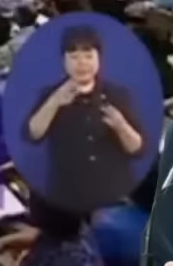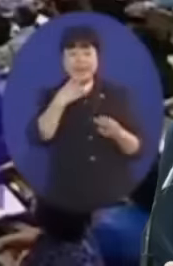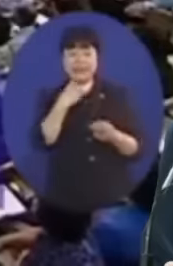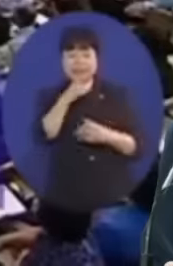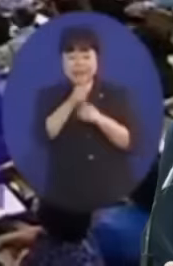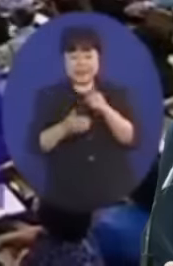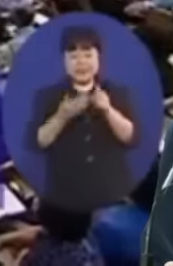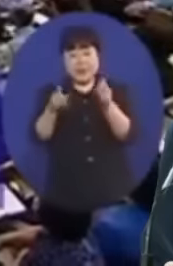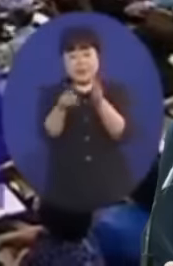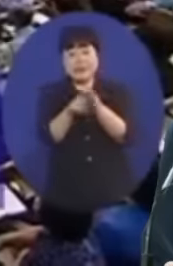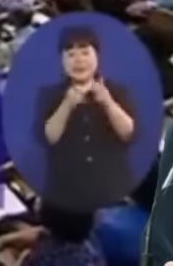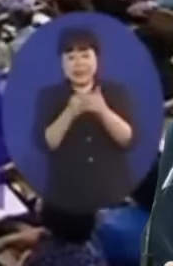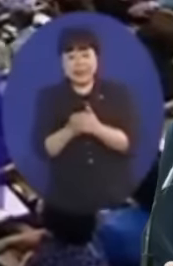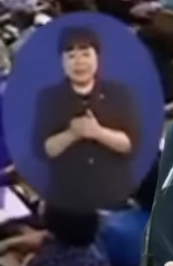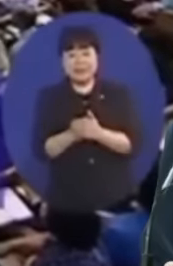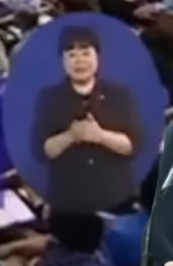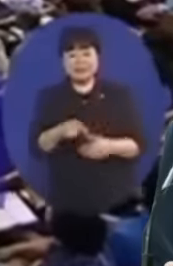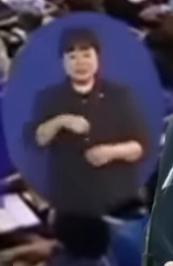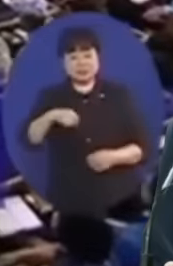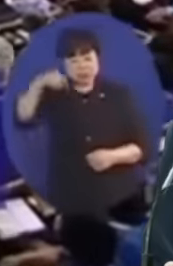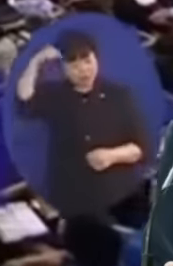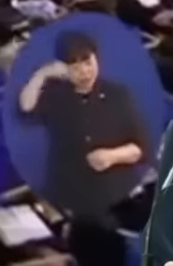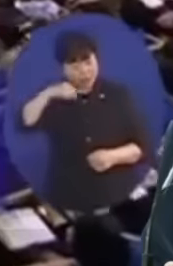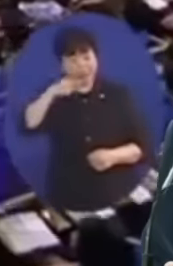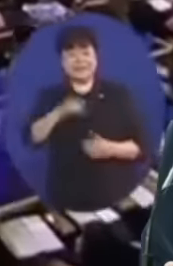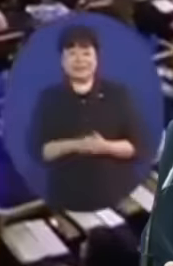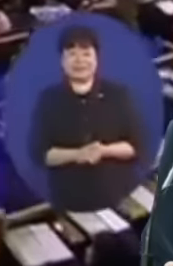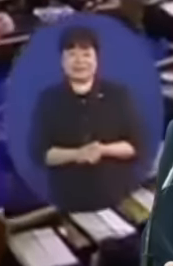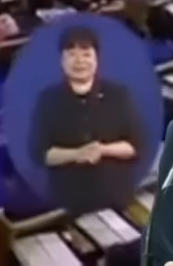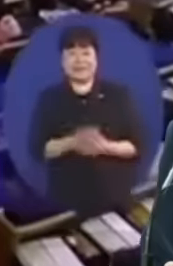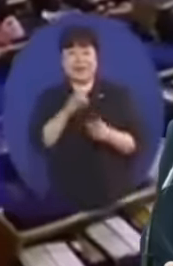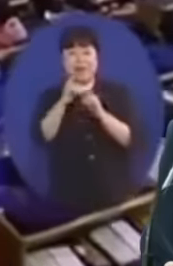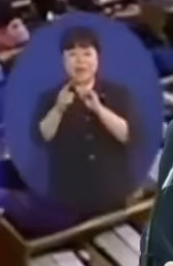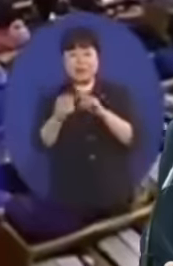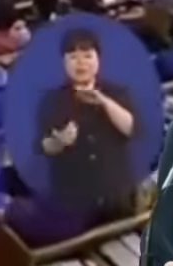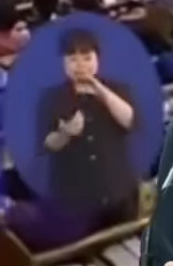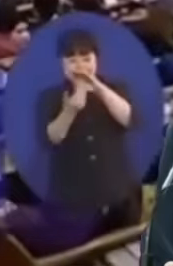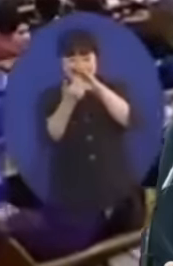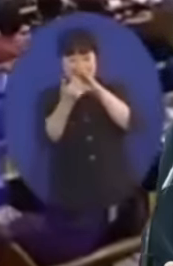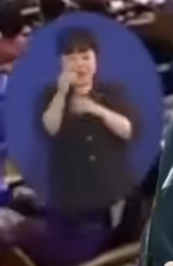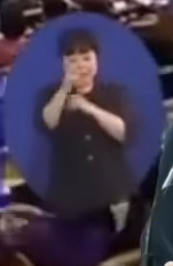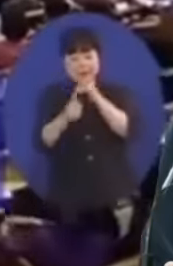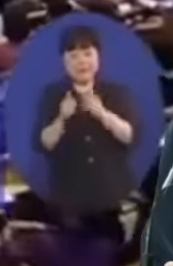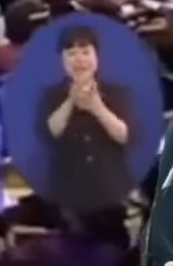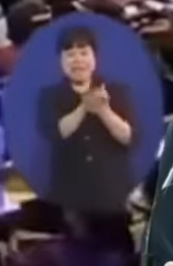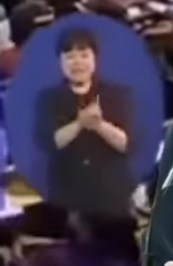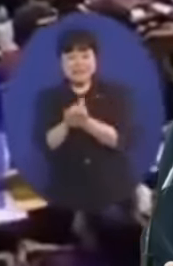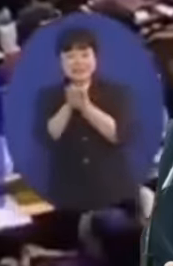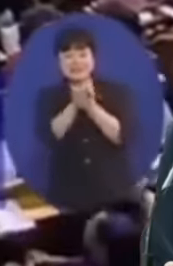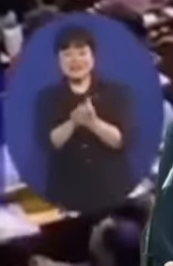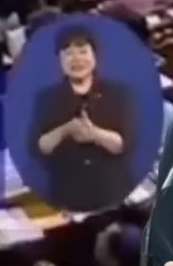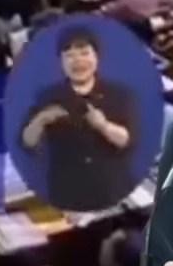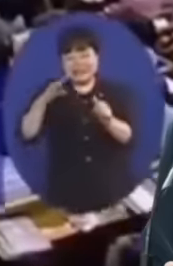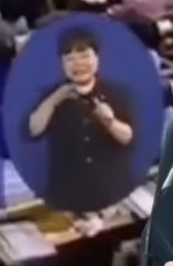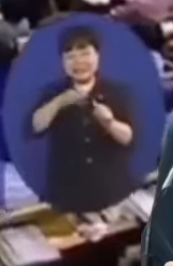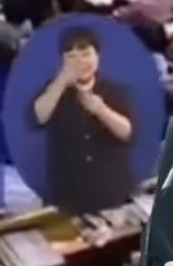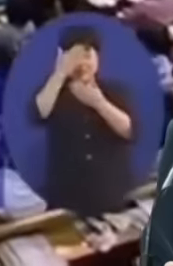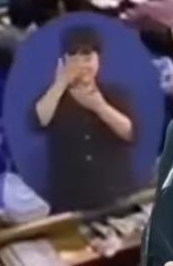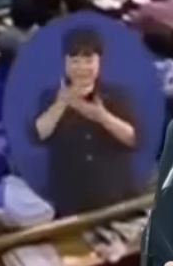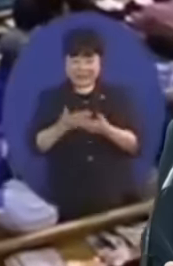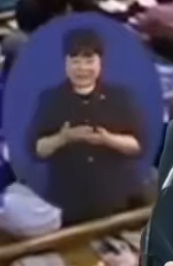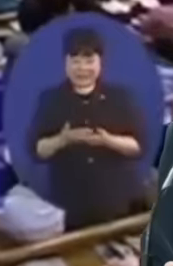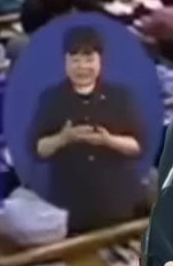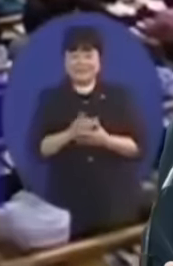아브라함이 하나님을 믿으니 이것을 의로 여기셨다는 말씀이 이루어졌고 그는 하나님의 벗이라